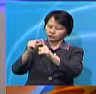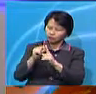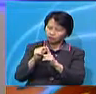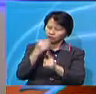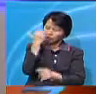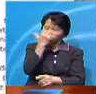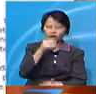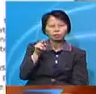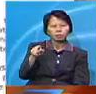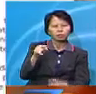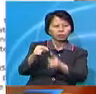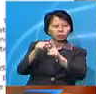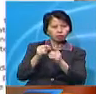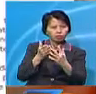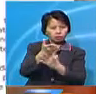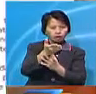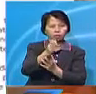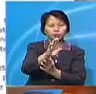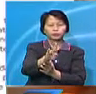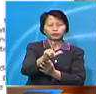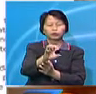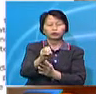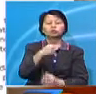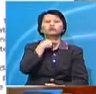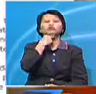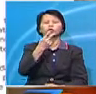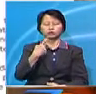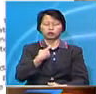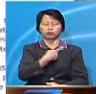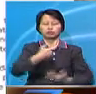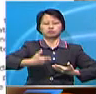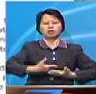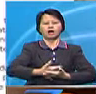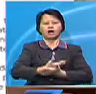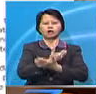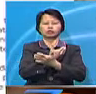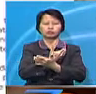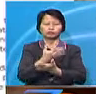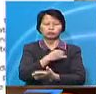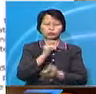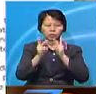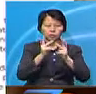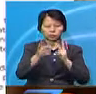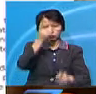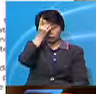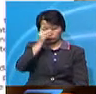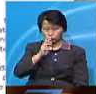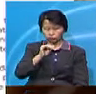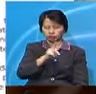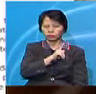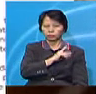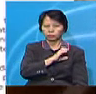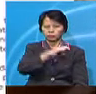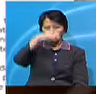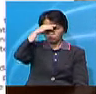yang mengelirukan itu dikeluarkan melalui sebuah blog suarakamibaru.blogsp m tambah Datuk Wan Ahmad siasatan